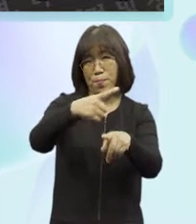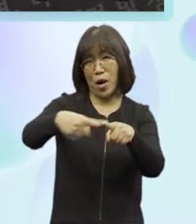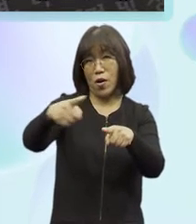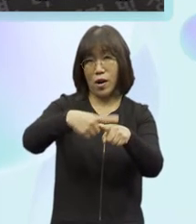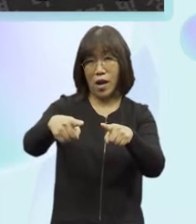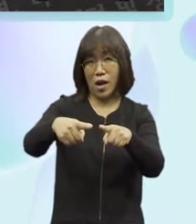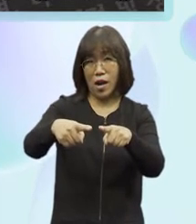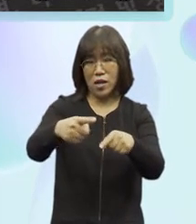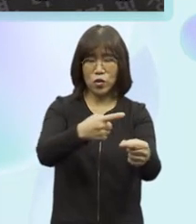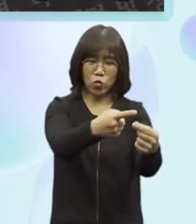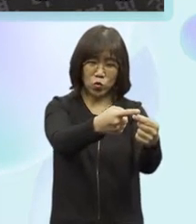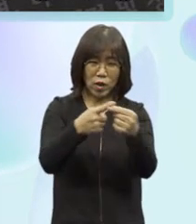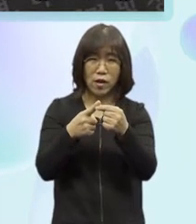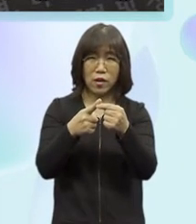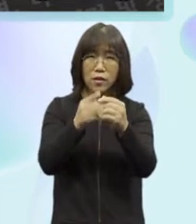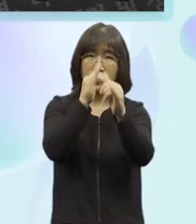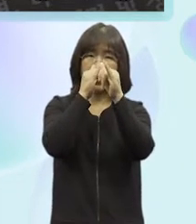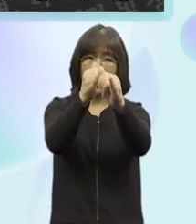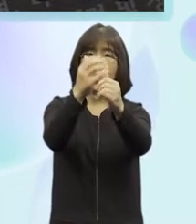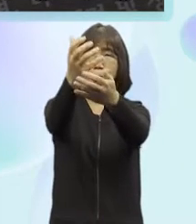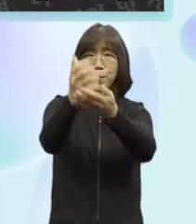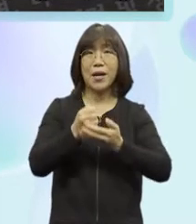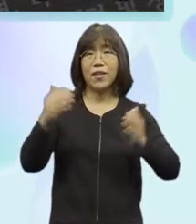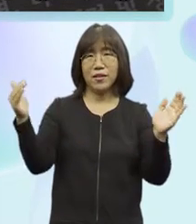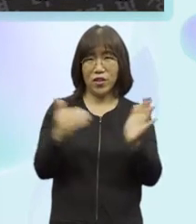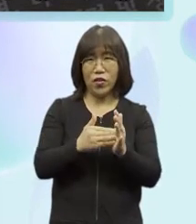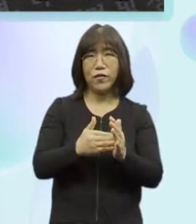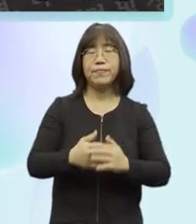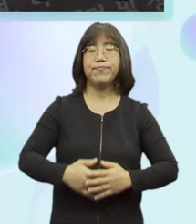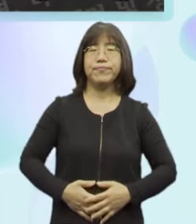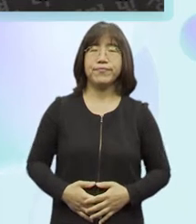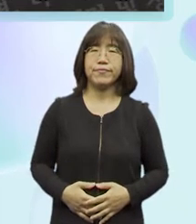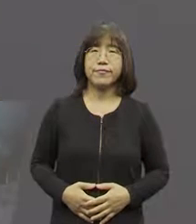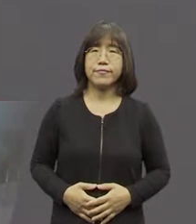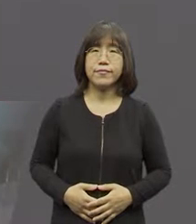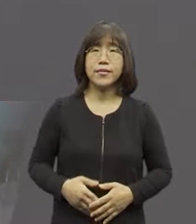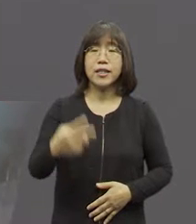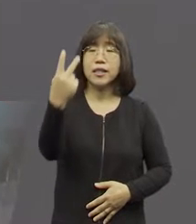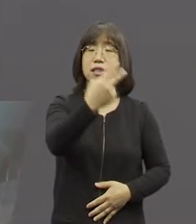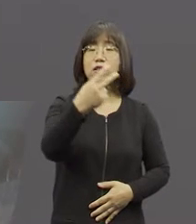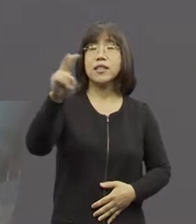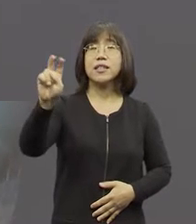자리에서 최우수상을 수상하는 쾌거를 올렸습니다.